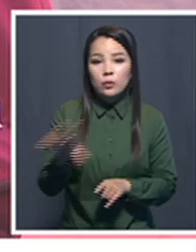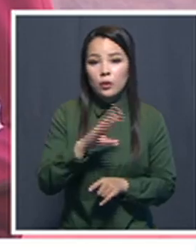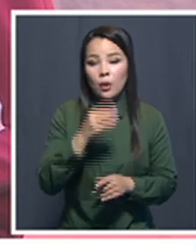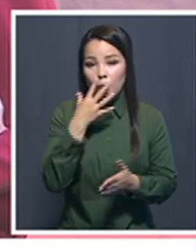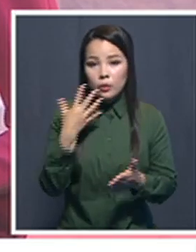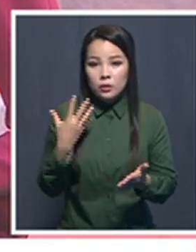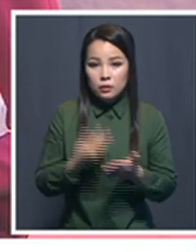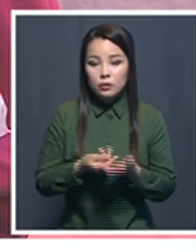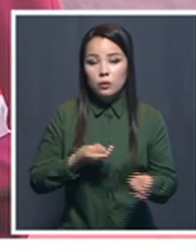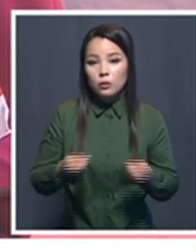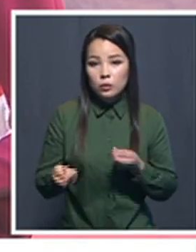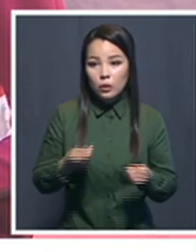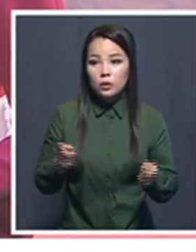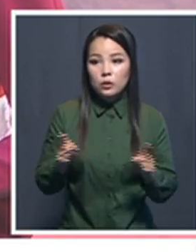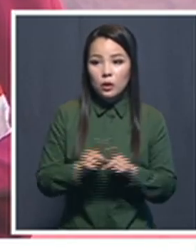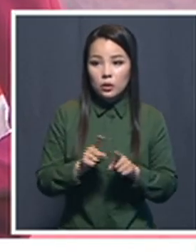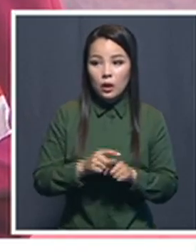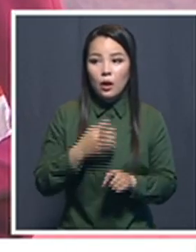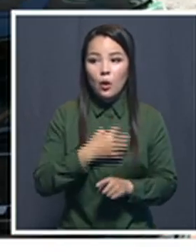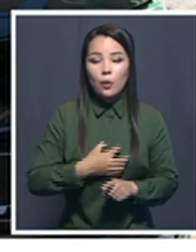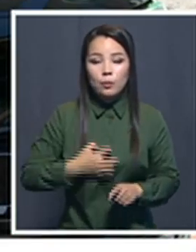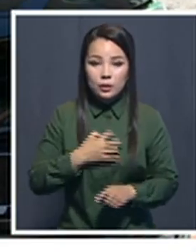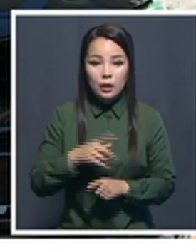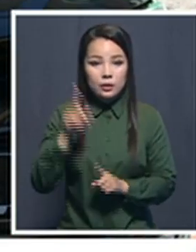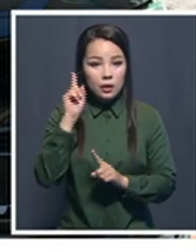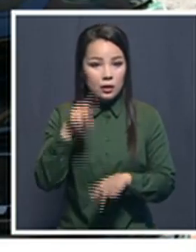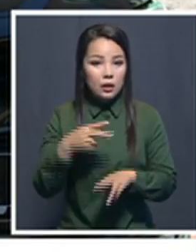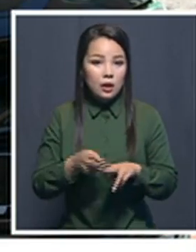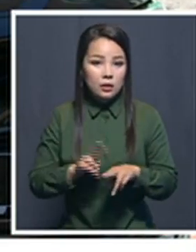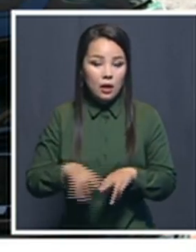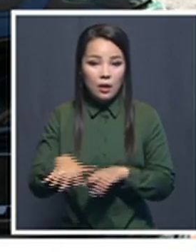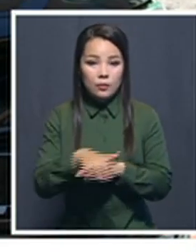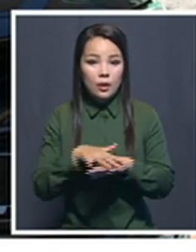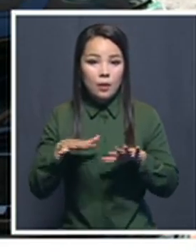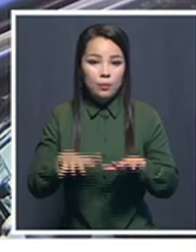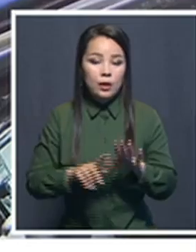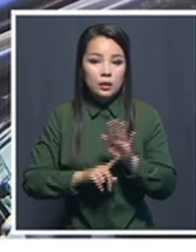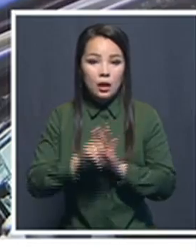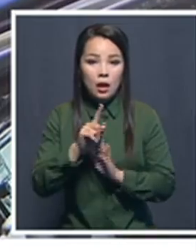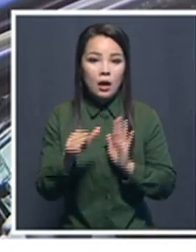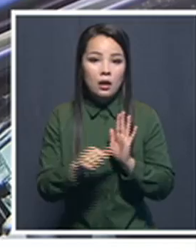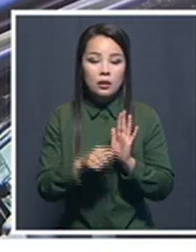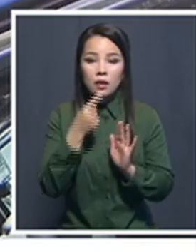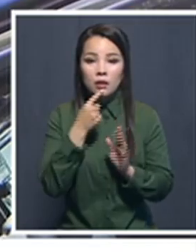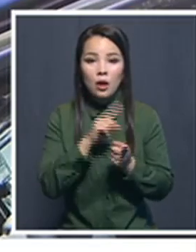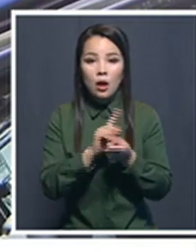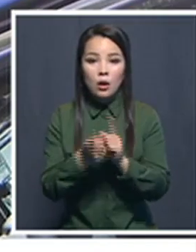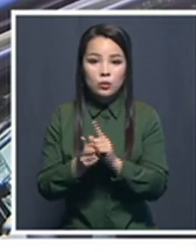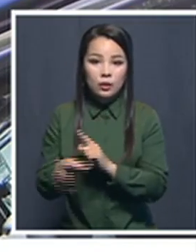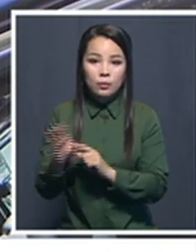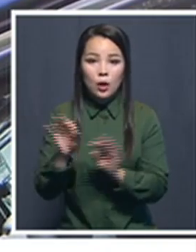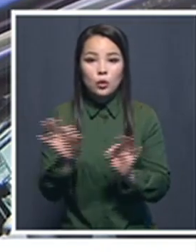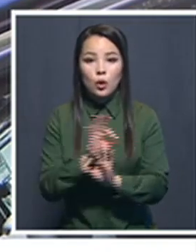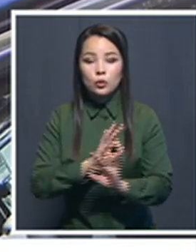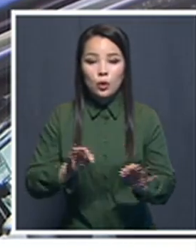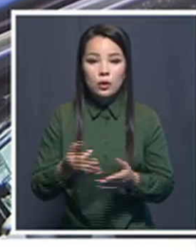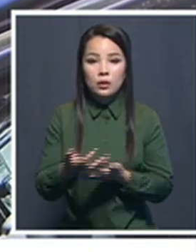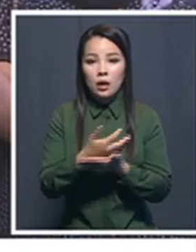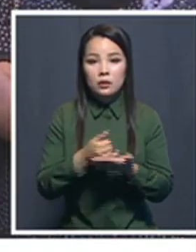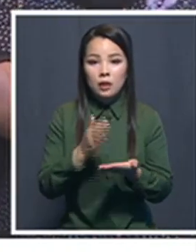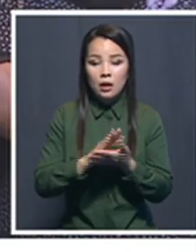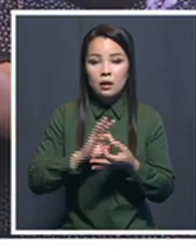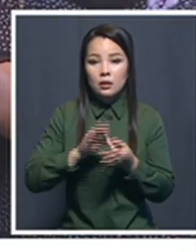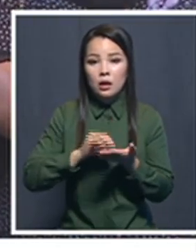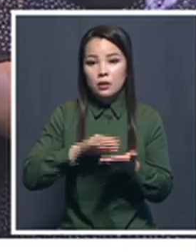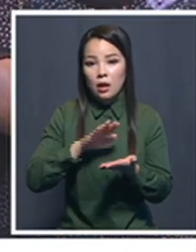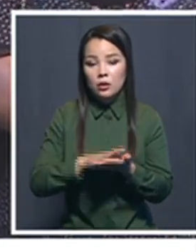өздеріңіздің рольдеріңіз өте зор. Биыл одақтың бастамасымен әлемнің 6 тіліне аударылған осы заманға сай үздік туындылардың антологиясы жарық